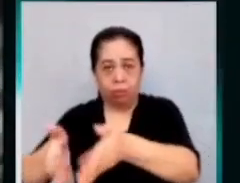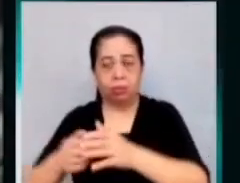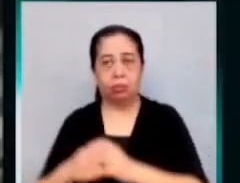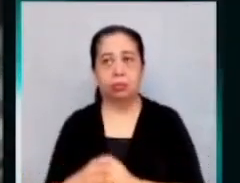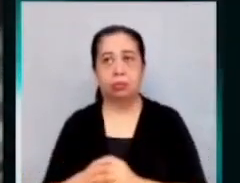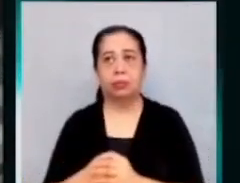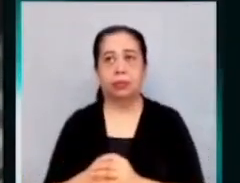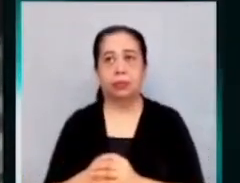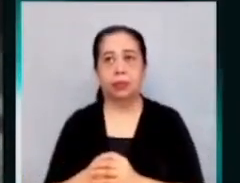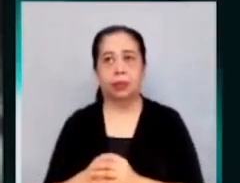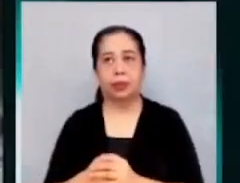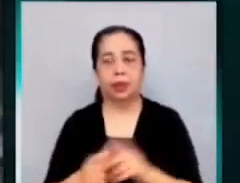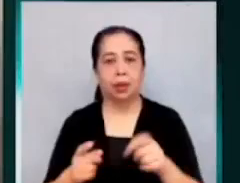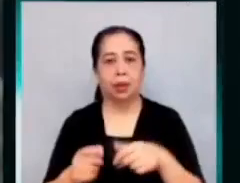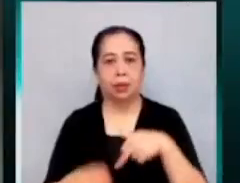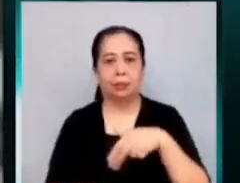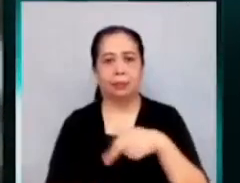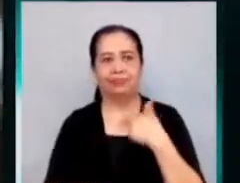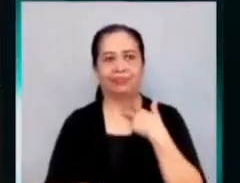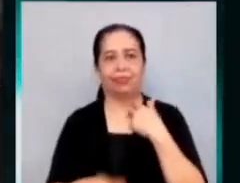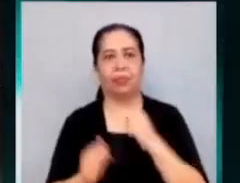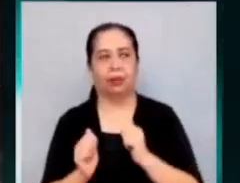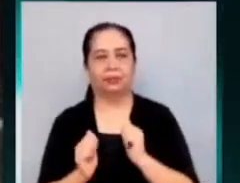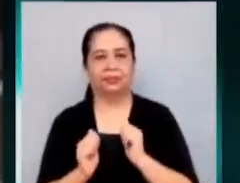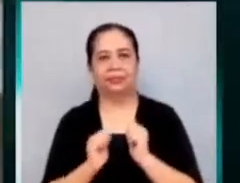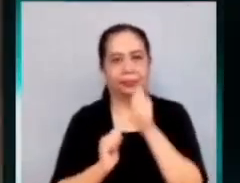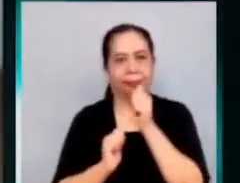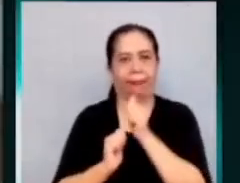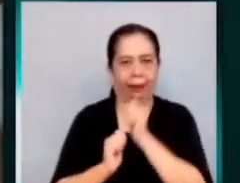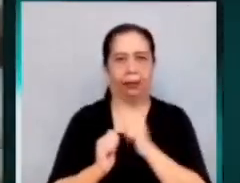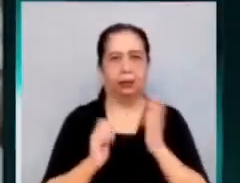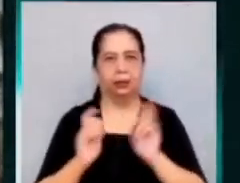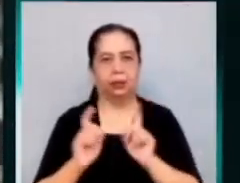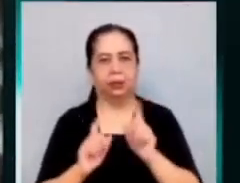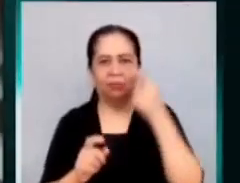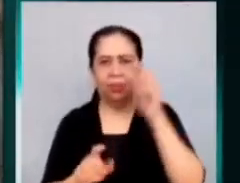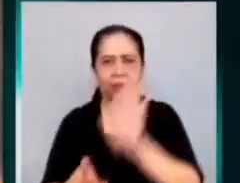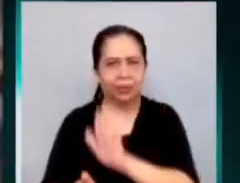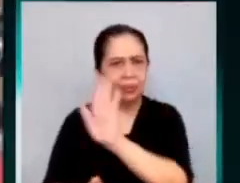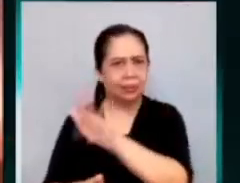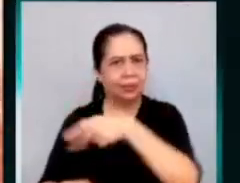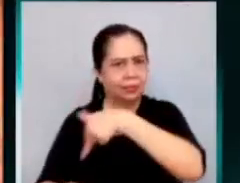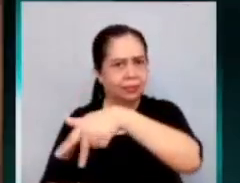Ang mga pedestrian pa ang nag-adjust sa espasyong inilaan naman para sa kanila.